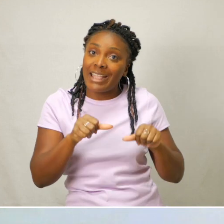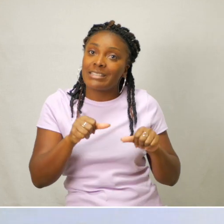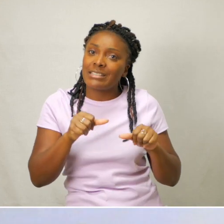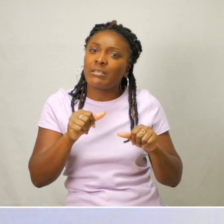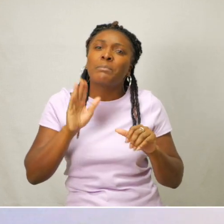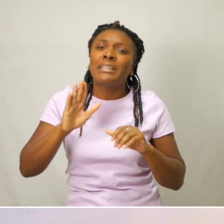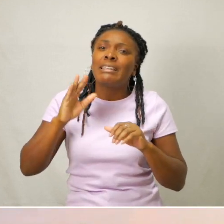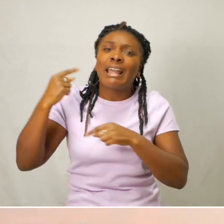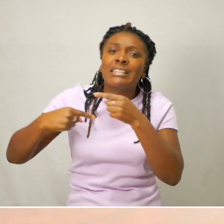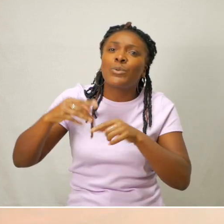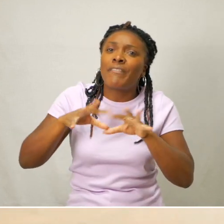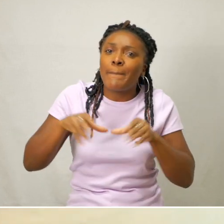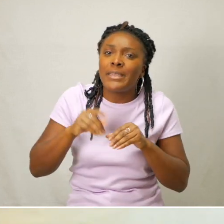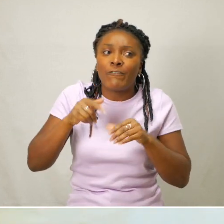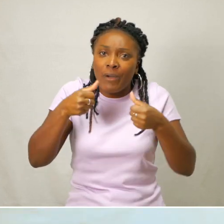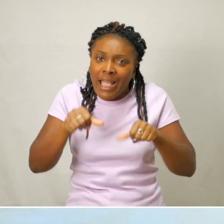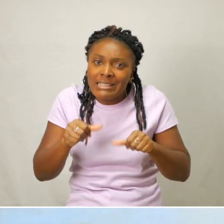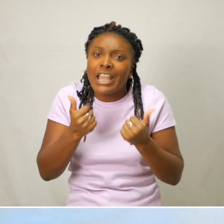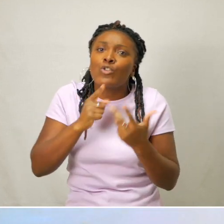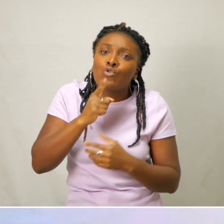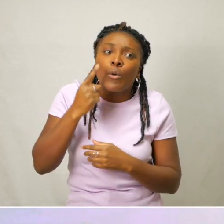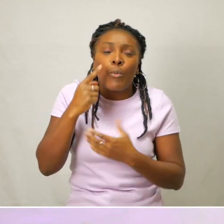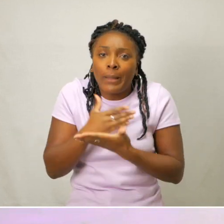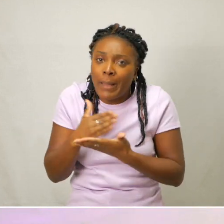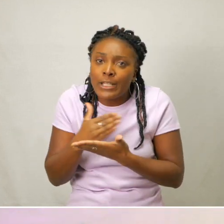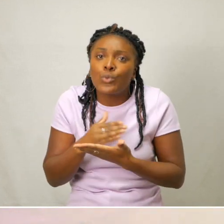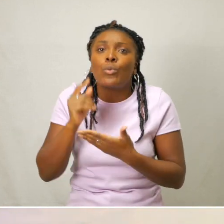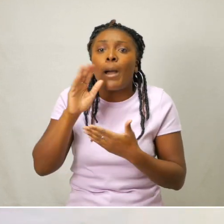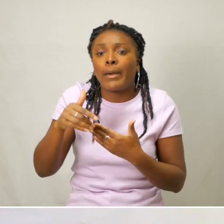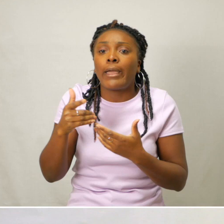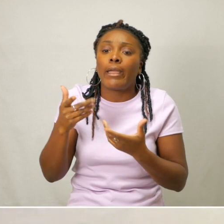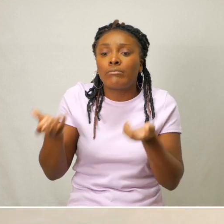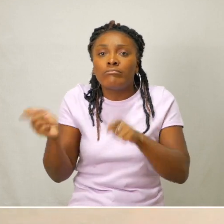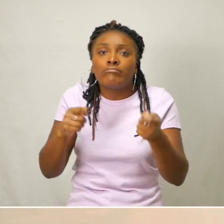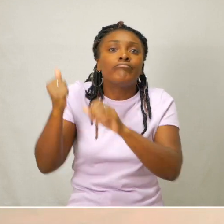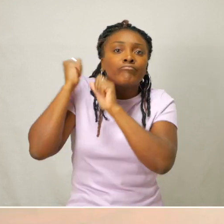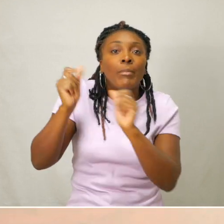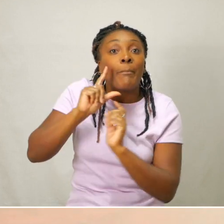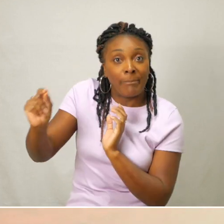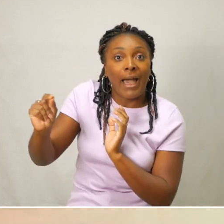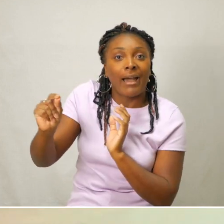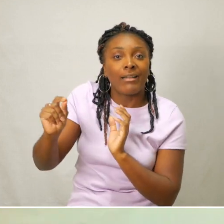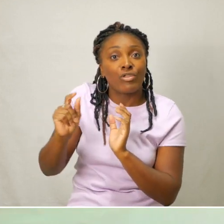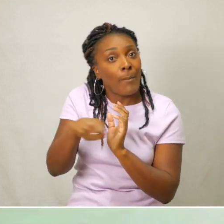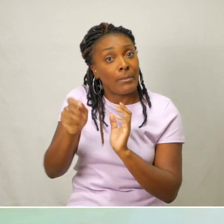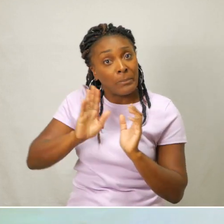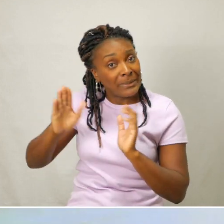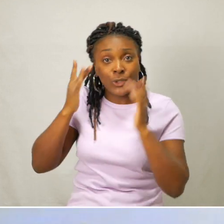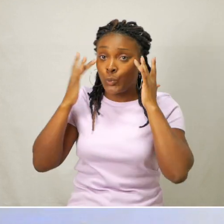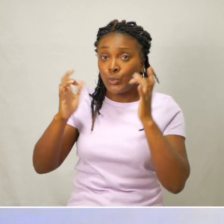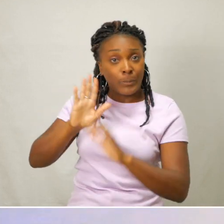coutumes familiales quelques jours pour les préparatifs, pour le départ, etc. Donc prendre congé de sa famille, c'était la manière de